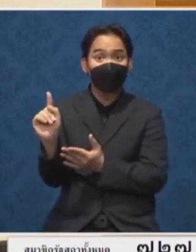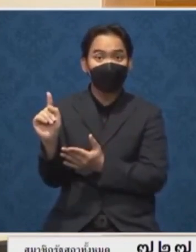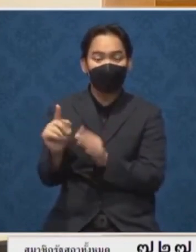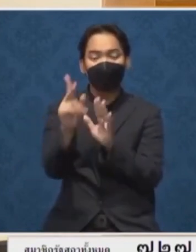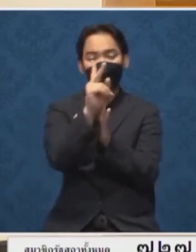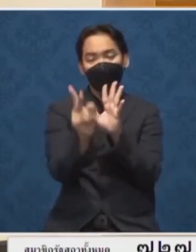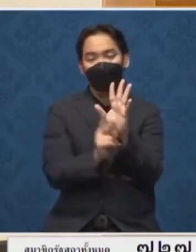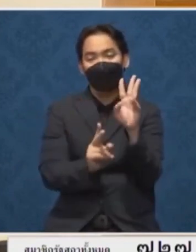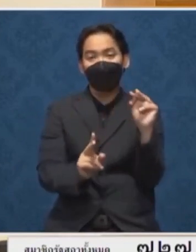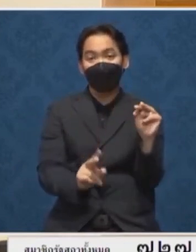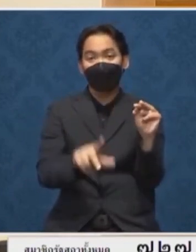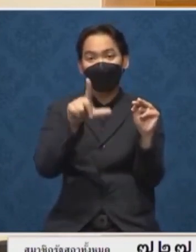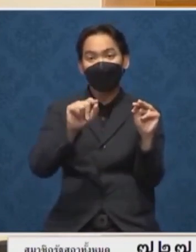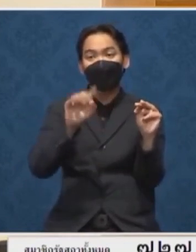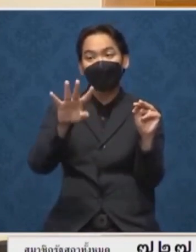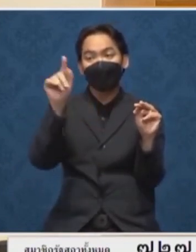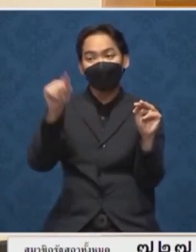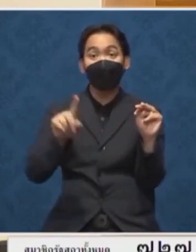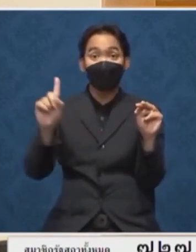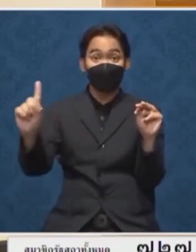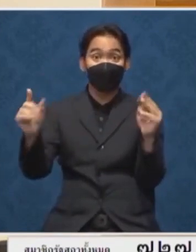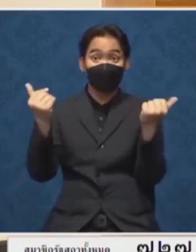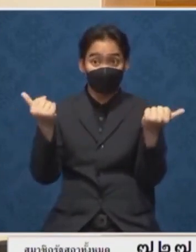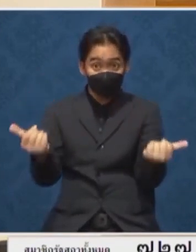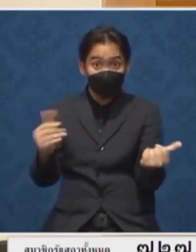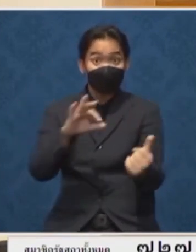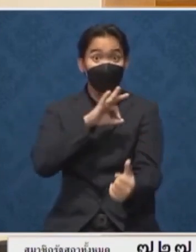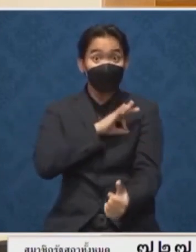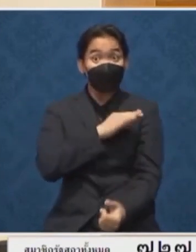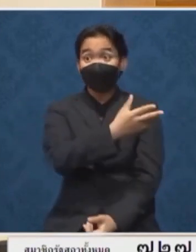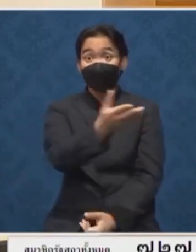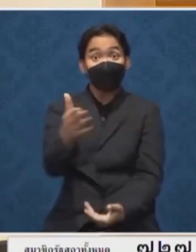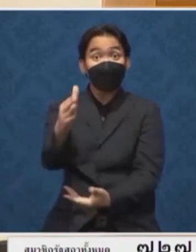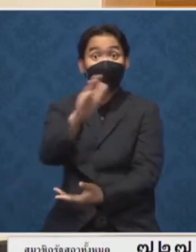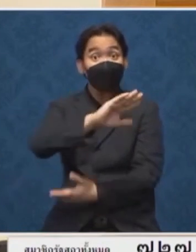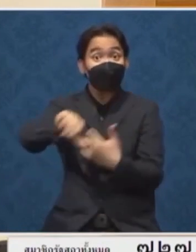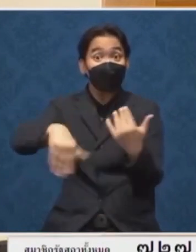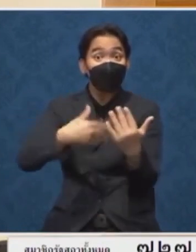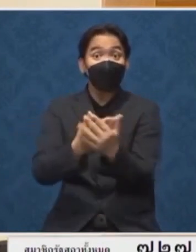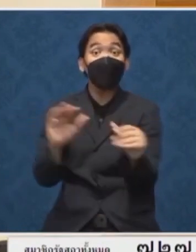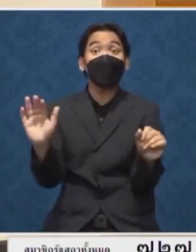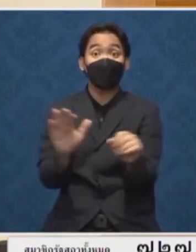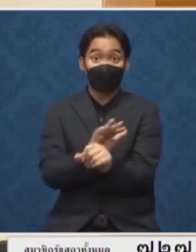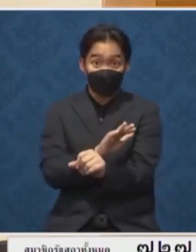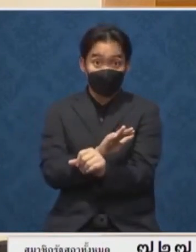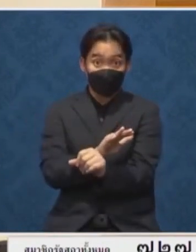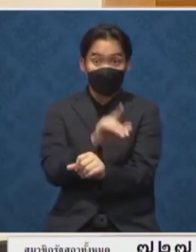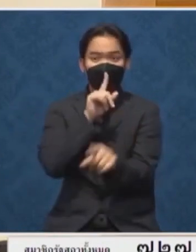24/1นะครับองค์ประชุมครบแล้วผมไม่ต้องตรวจสอบอีกนะครับ